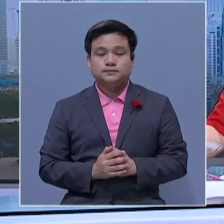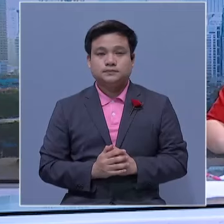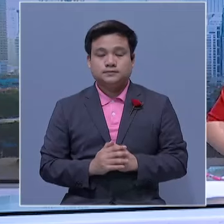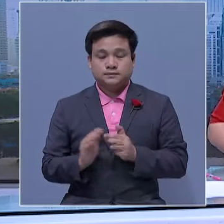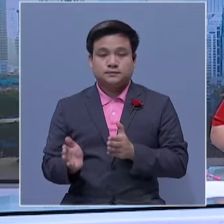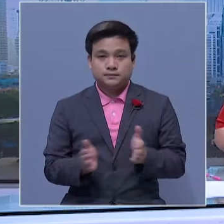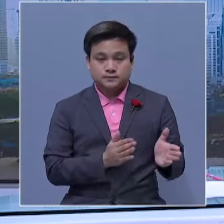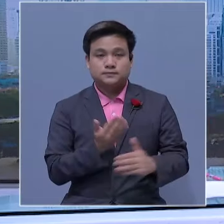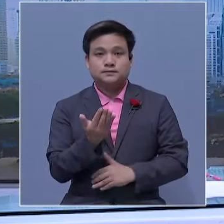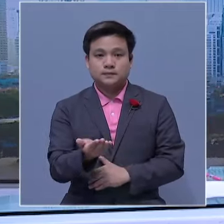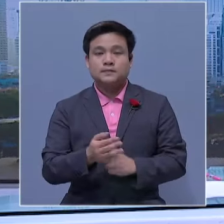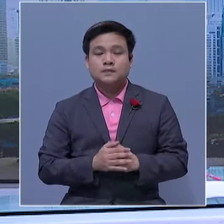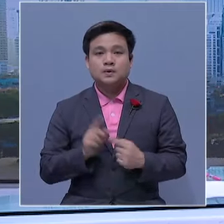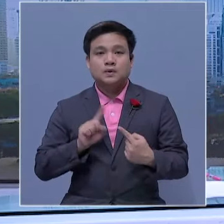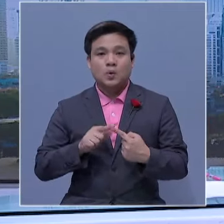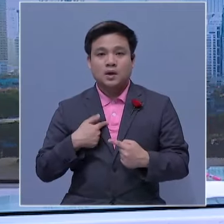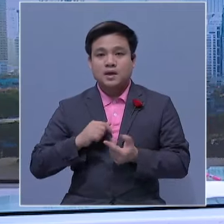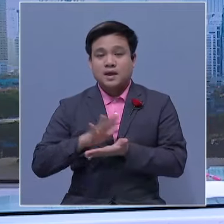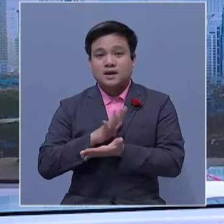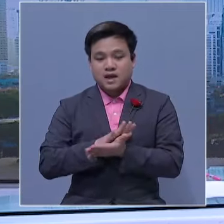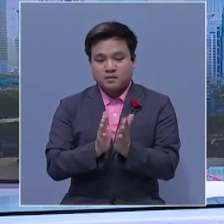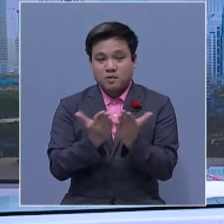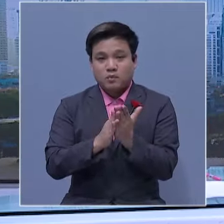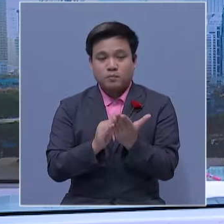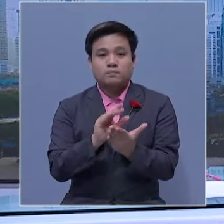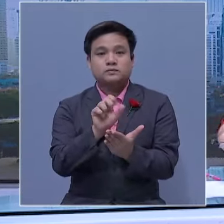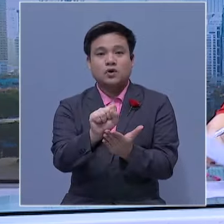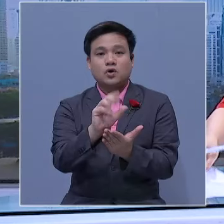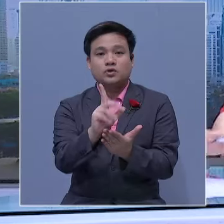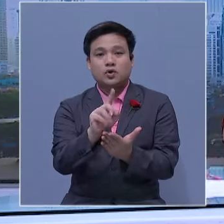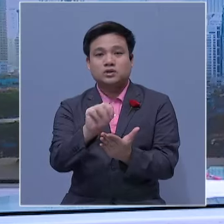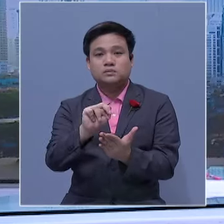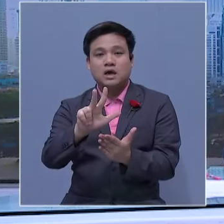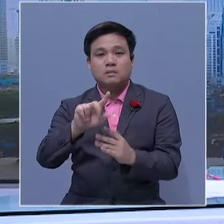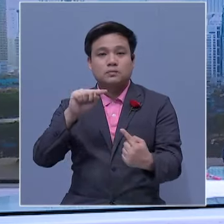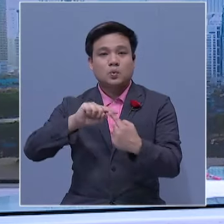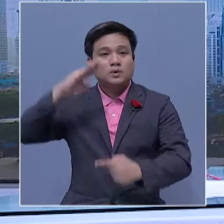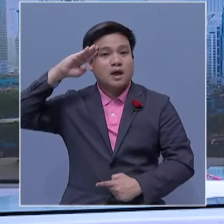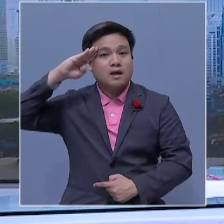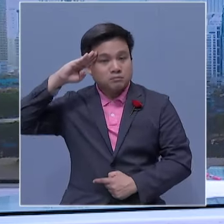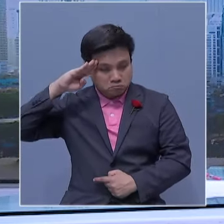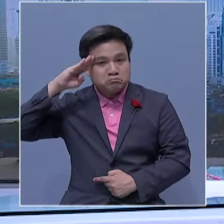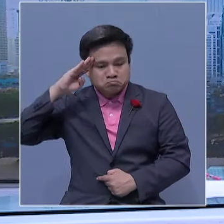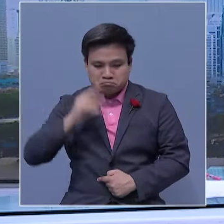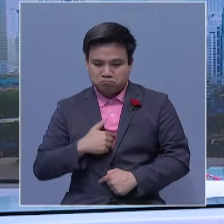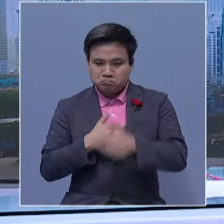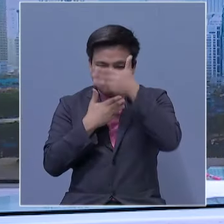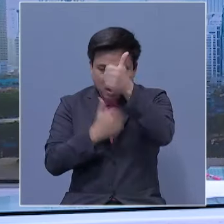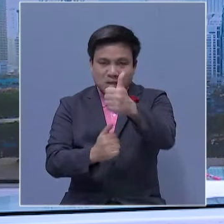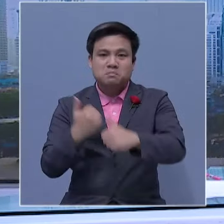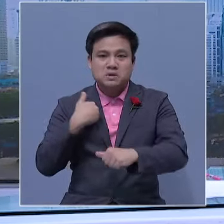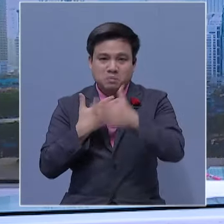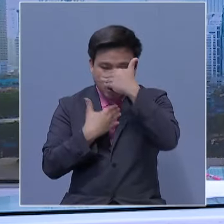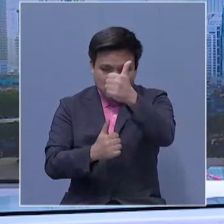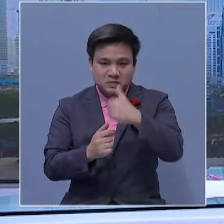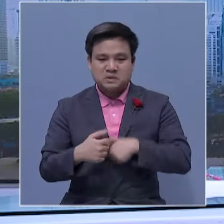ผมขอย้อนกลับมาเรื่องของใบสด 43นะครับเพราะว่าอันเนี้ยเป็นเรื่องใหญ่ที่สังคมให้ความสนใจโดยเฉพาะที่บอกว่า